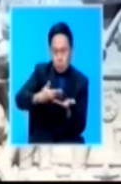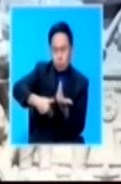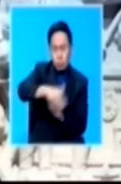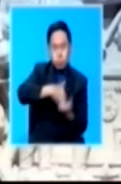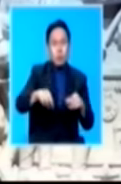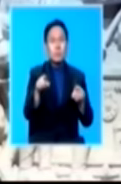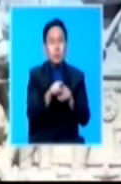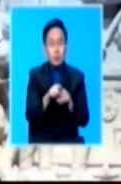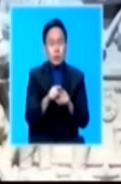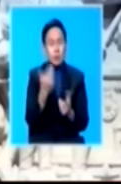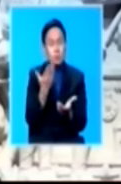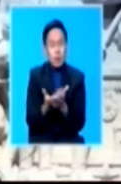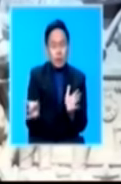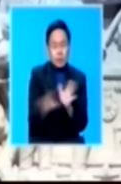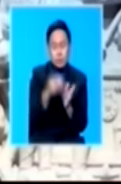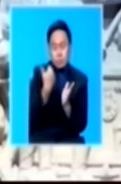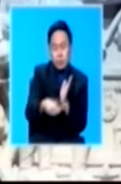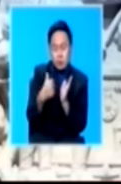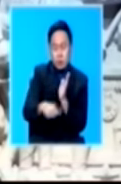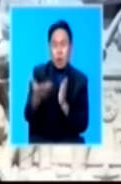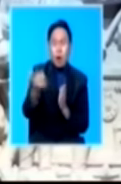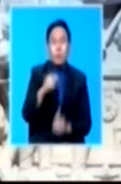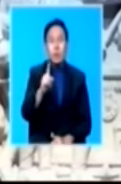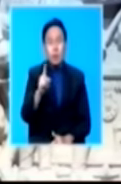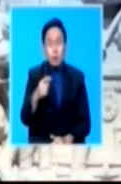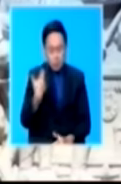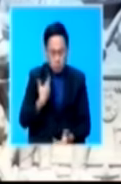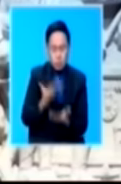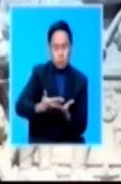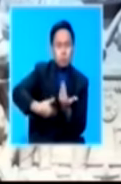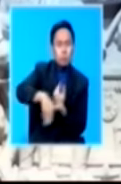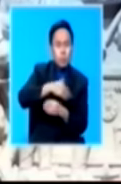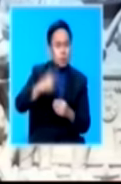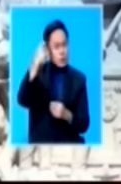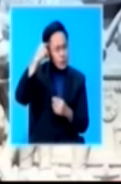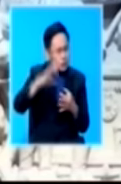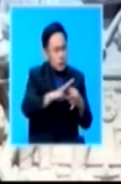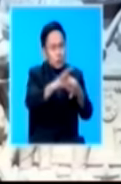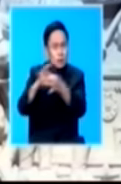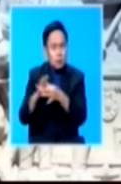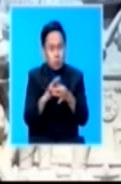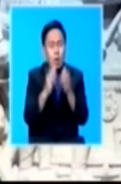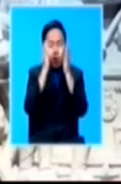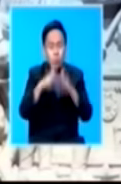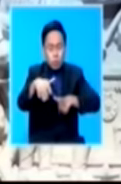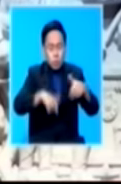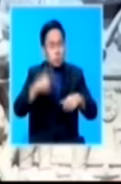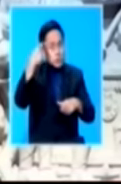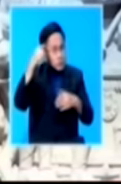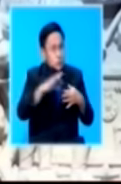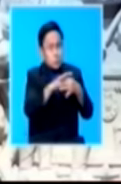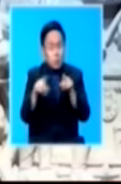ครอ่ะแล้วเงินจะมาที่ไหนภาษีจะมายังไงนี่คิดให้มันเป็นวงจรแบบนี้นะประชาชนก็ต้องเรียนรู้นะครับอย่าให้เข้ามาบิด